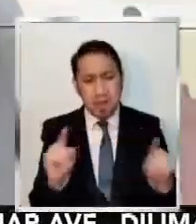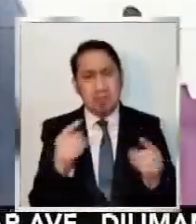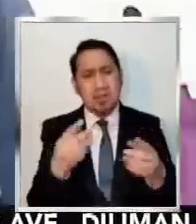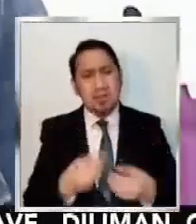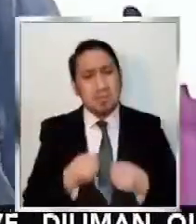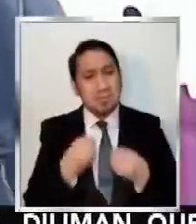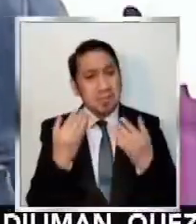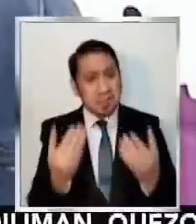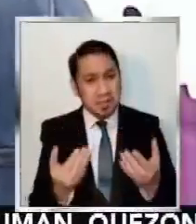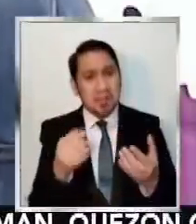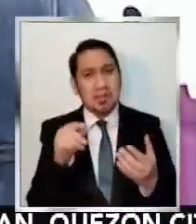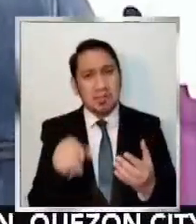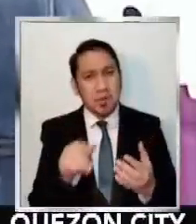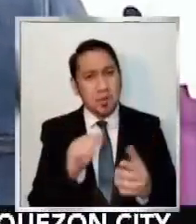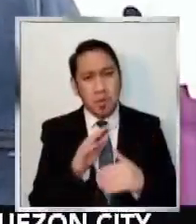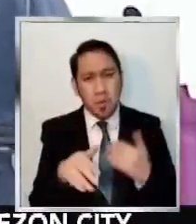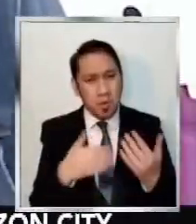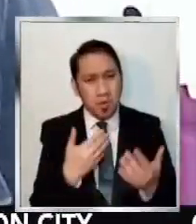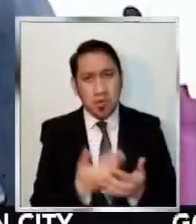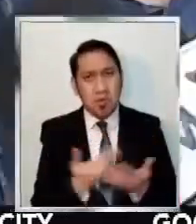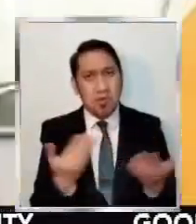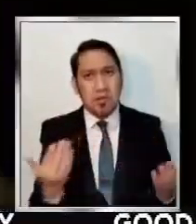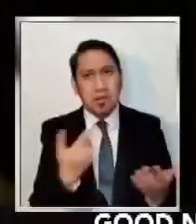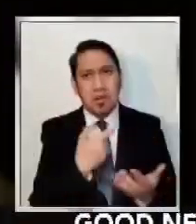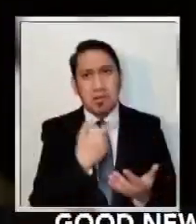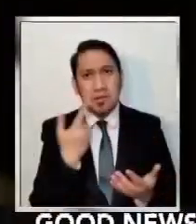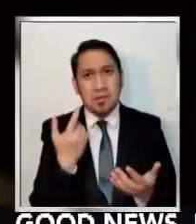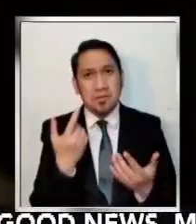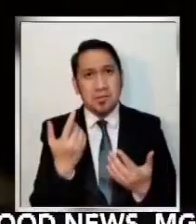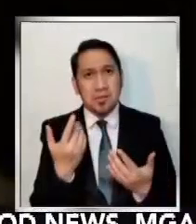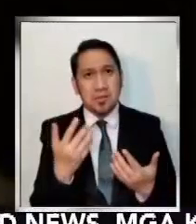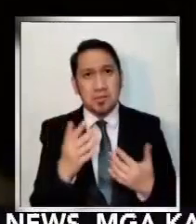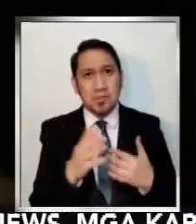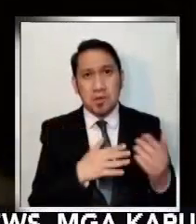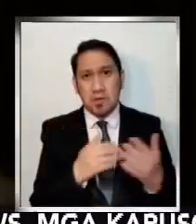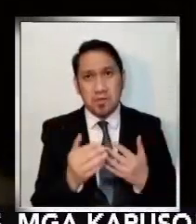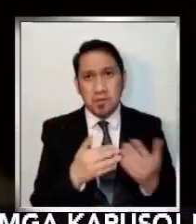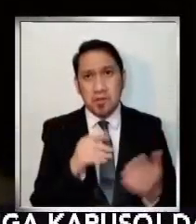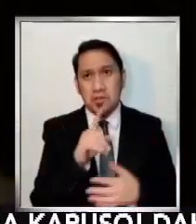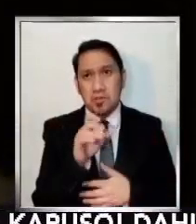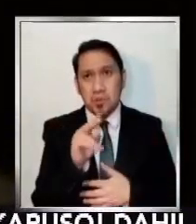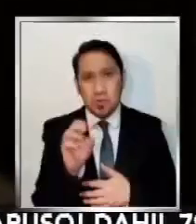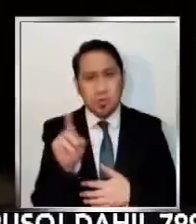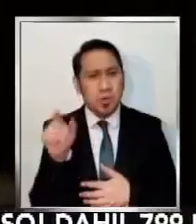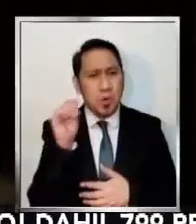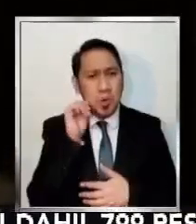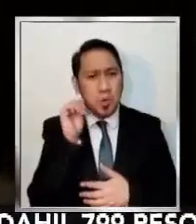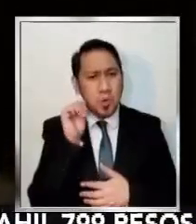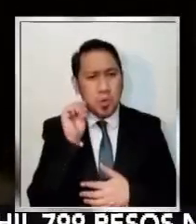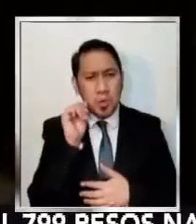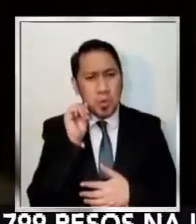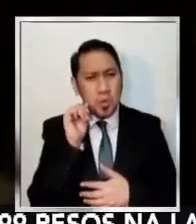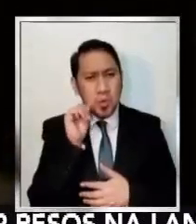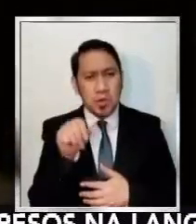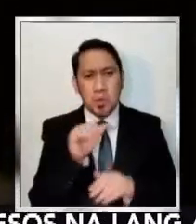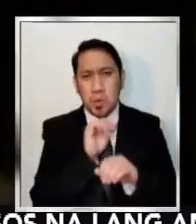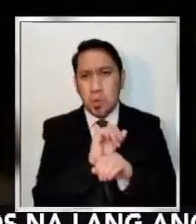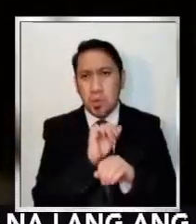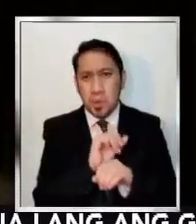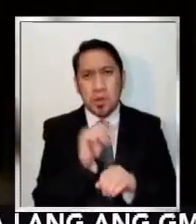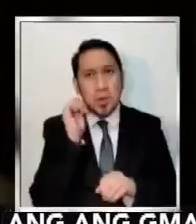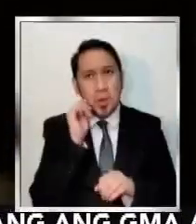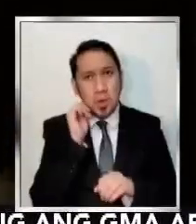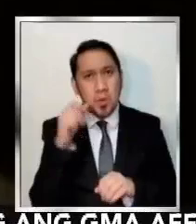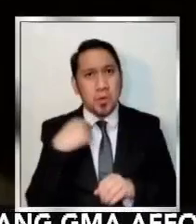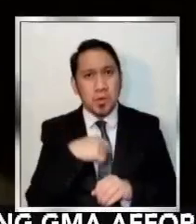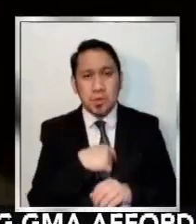series, lalo pa totally out of her comfort zone. Araw-araw siya halos nag-work doon eh. And araw-araw din kami mag-usap and